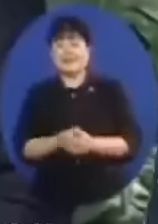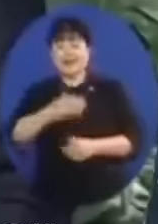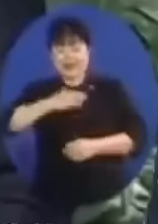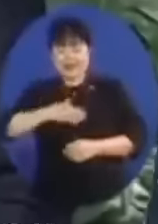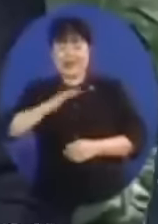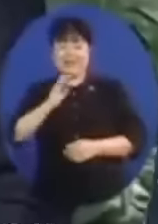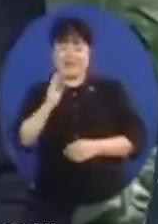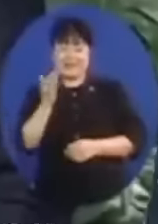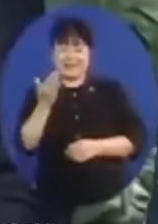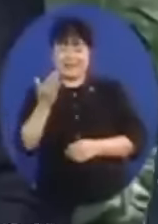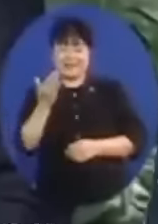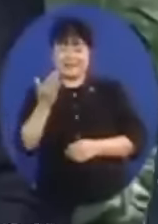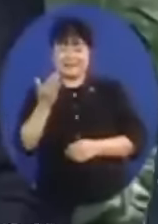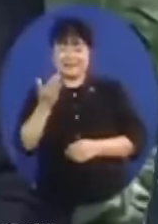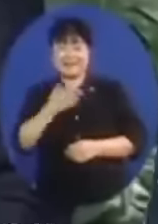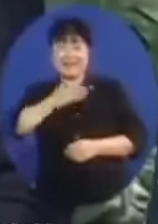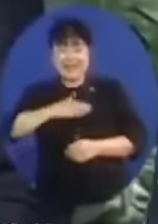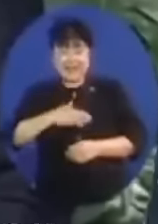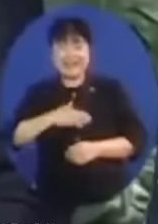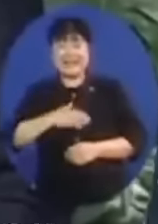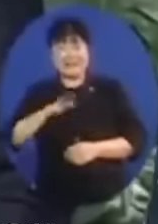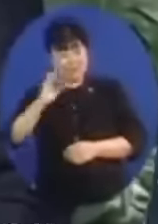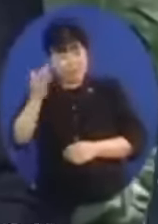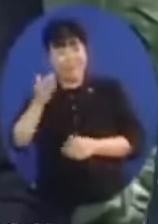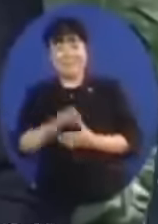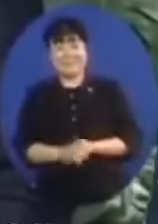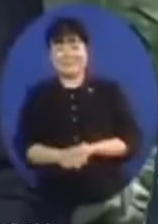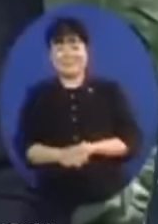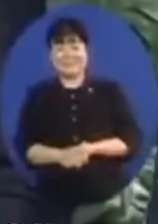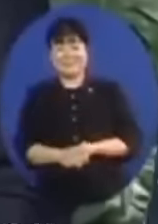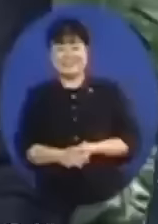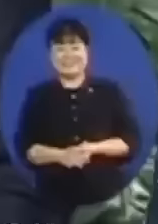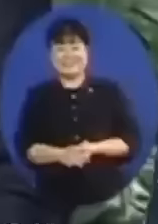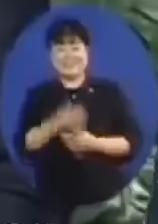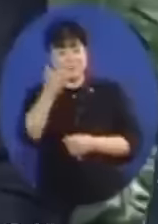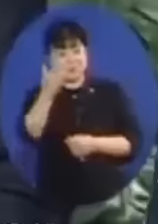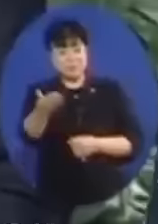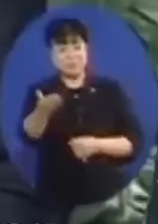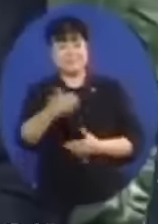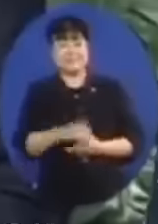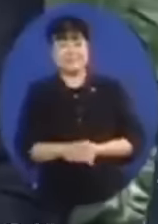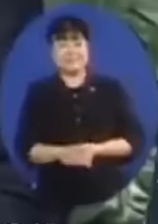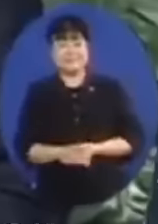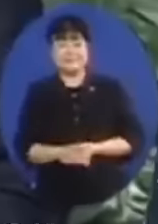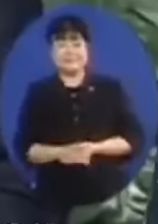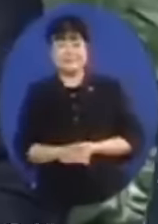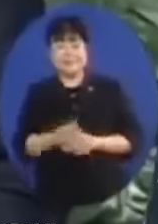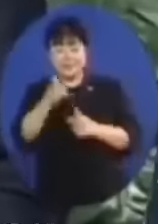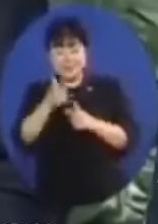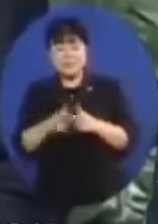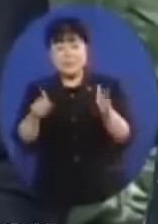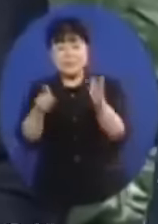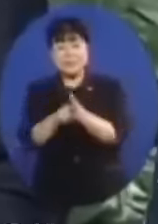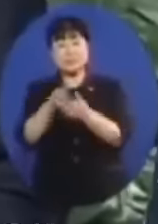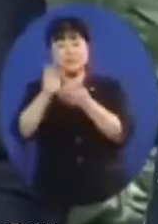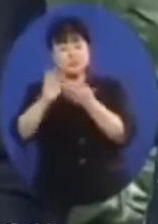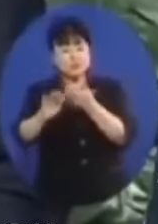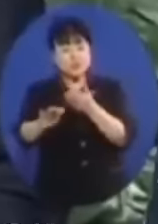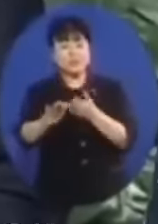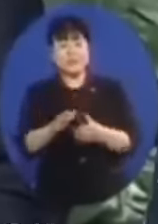돼요. 알아야 면장을 한다고. 여러분 예수 믿고 난